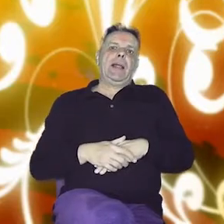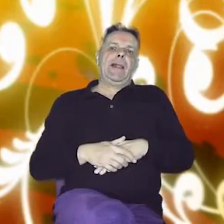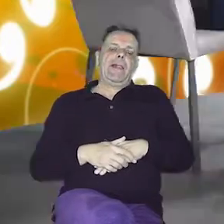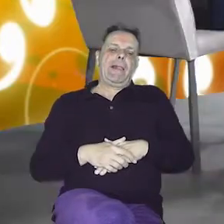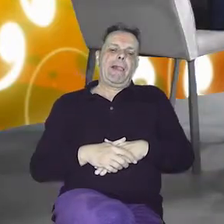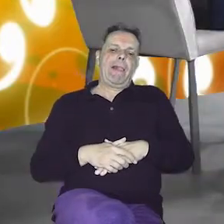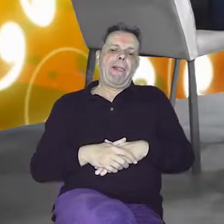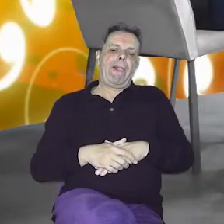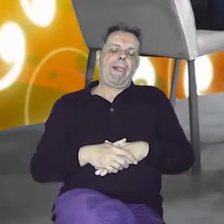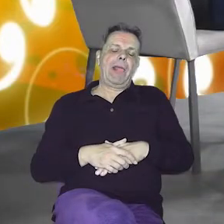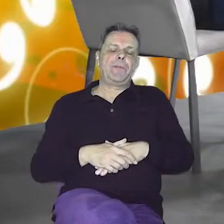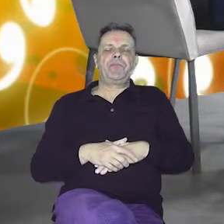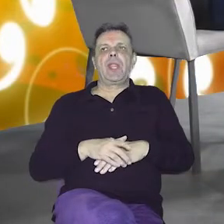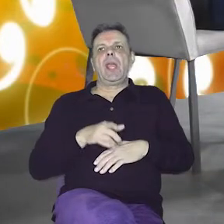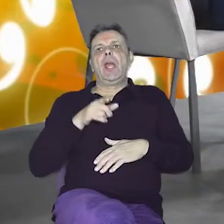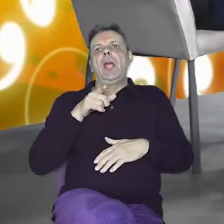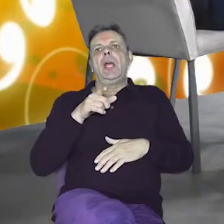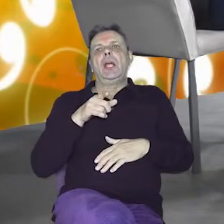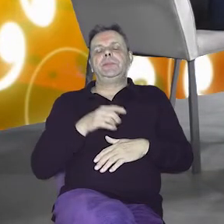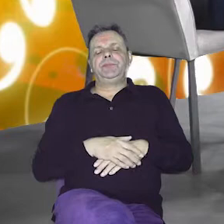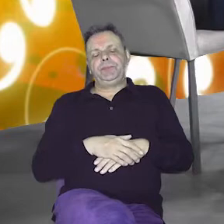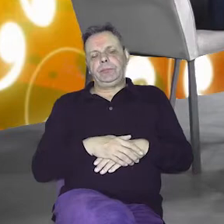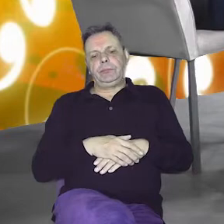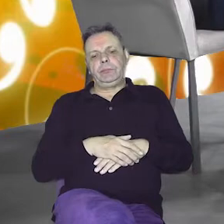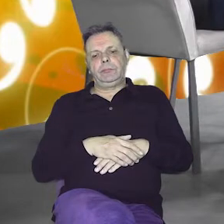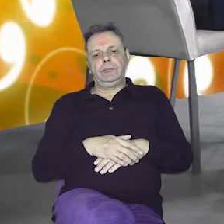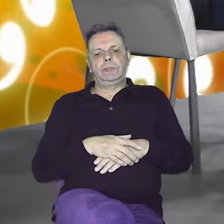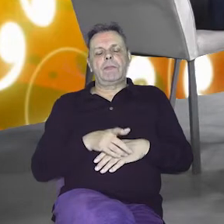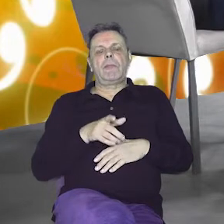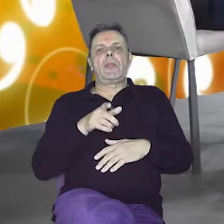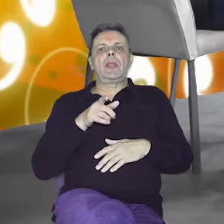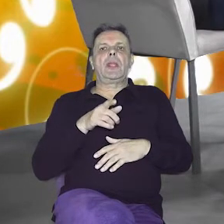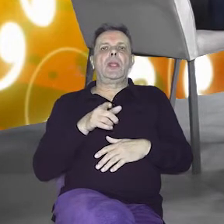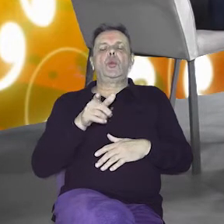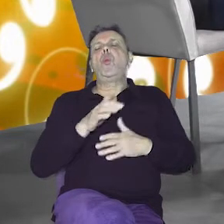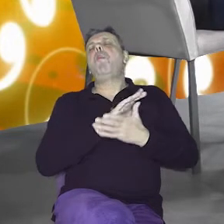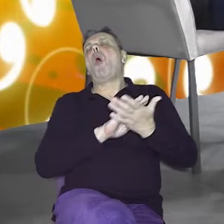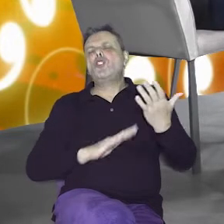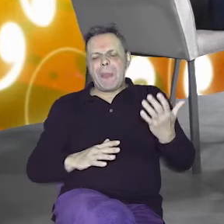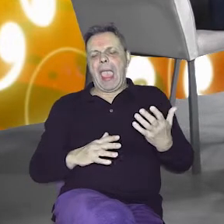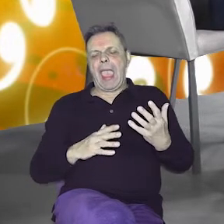To, i tu počinje, ja bih rekla, deformacija tog tijela. Točno.